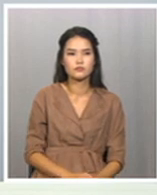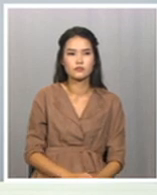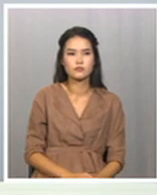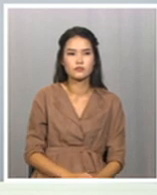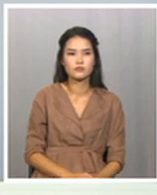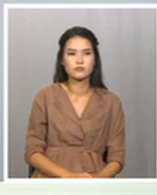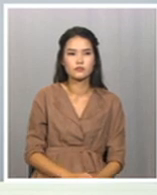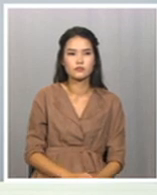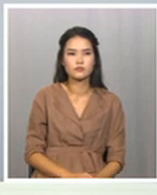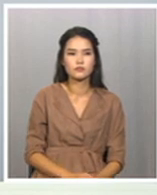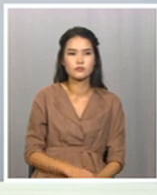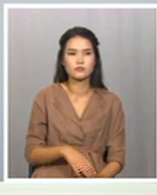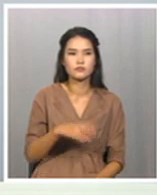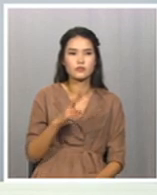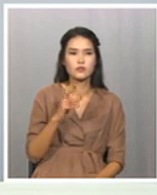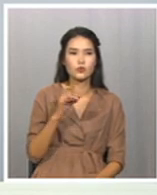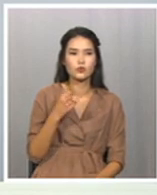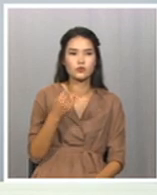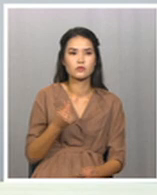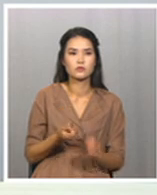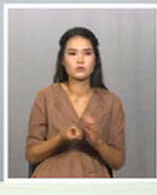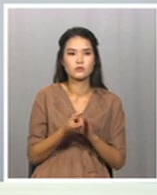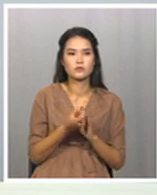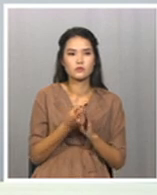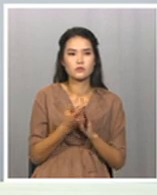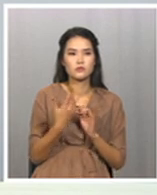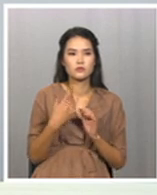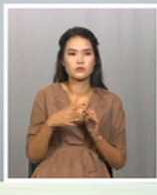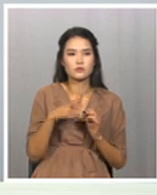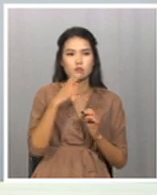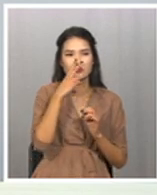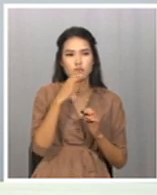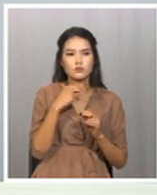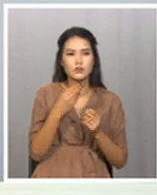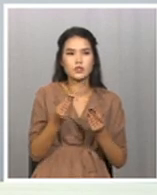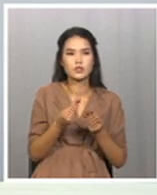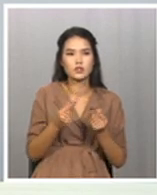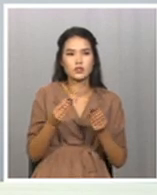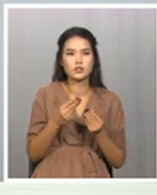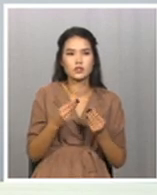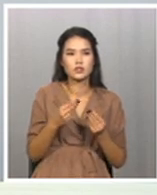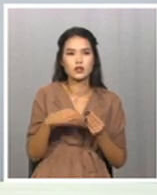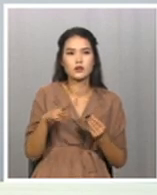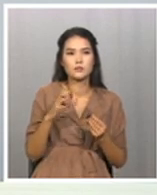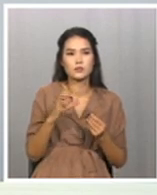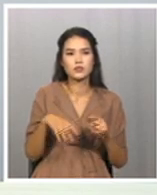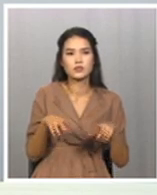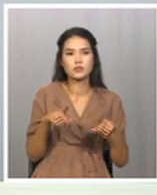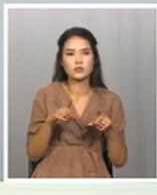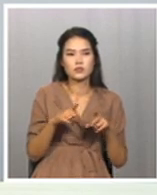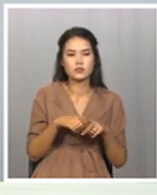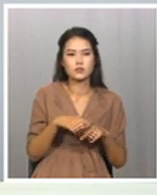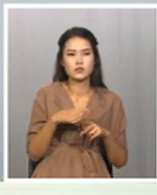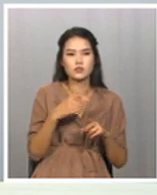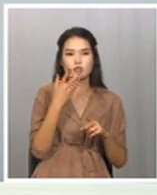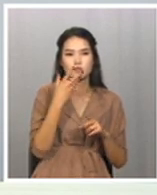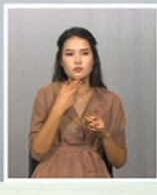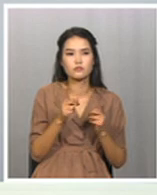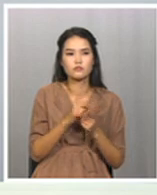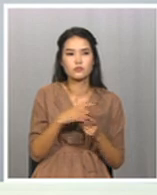Қыздырғыш құралды тоқтатамыз, яғни бізде ерітіндіде мыс сульфаты көгілдір түсті ерітінді пайда